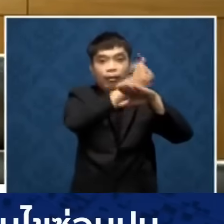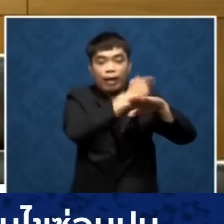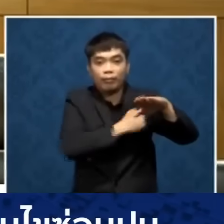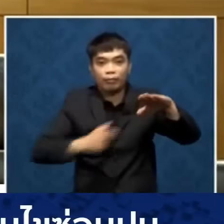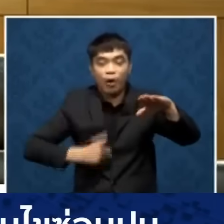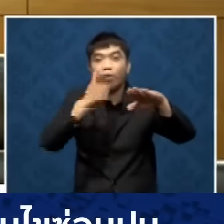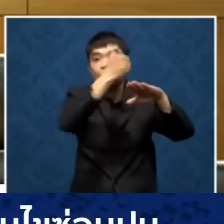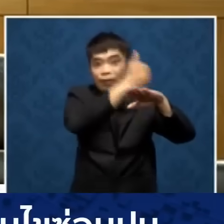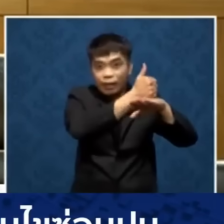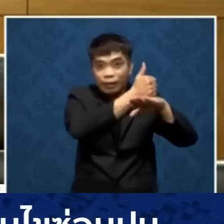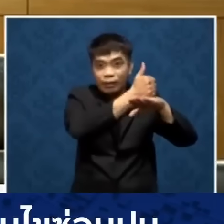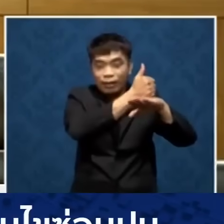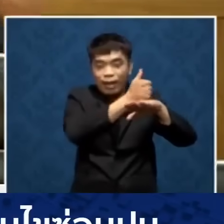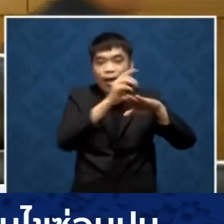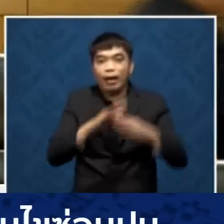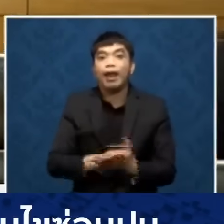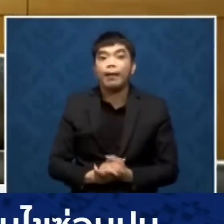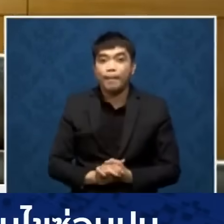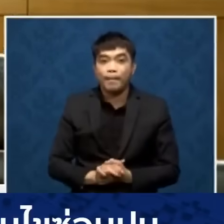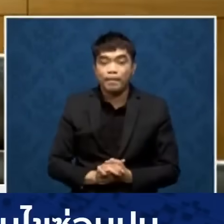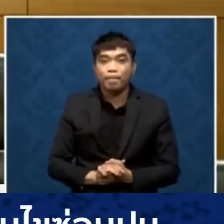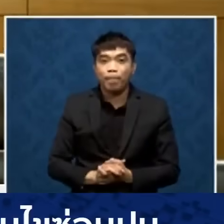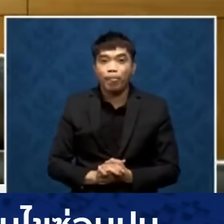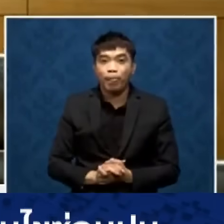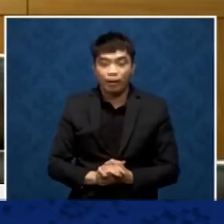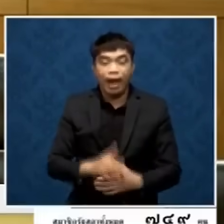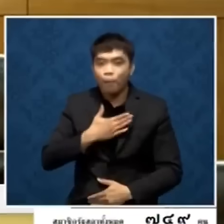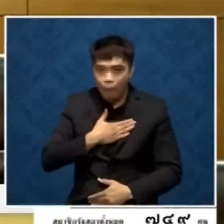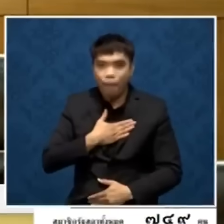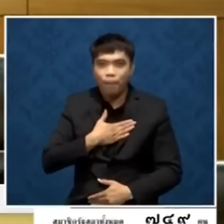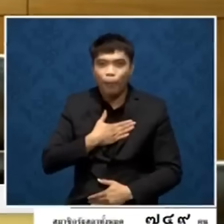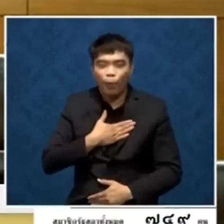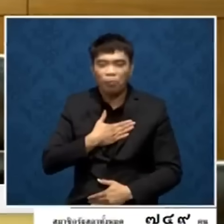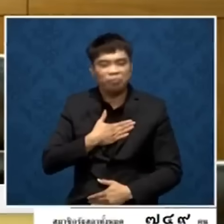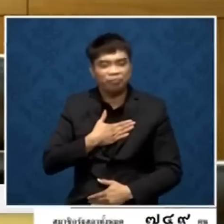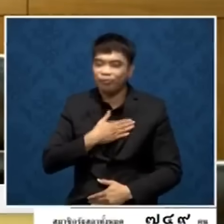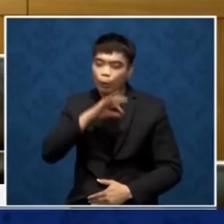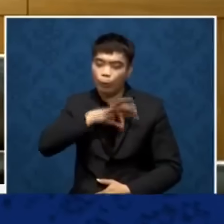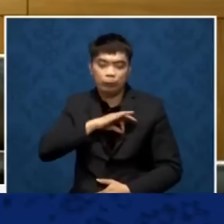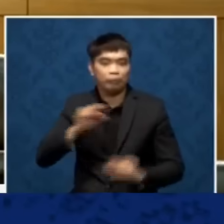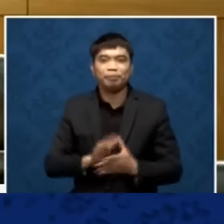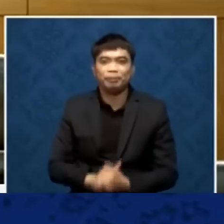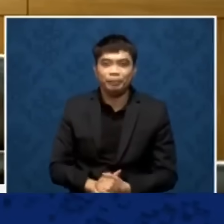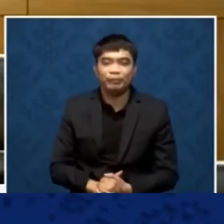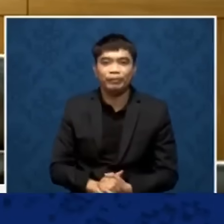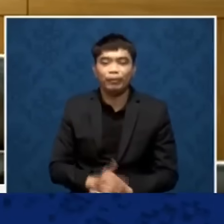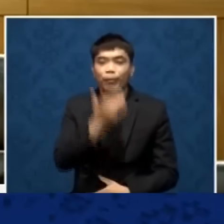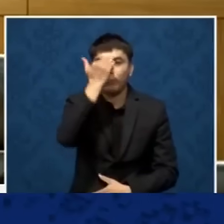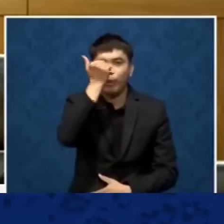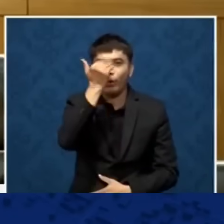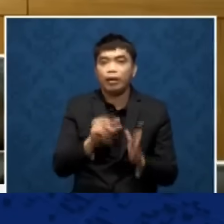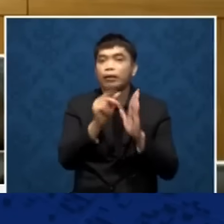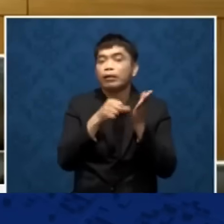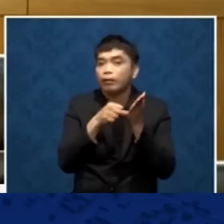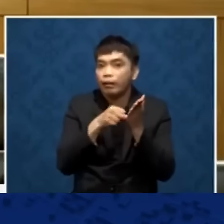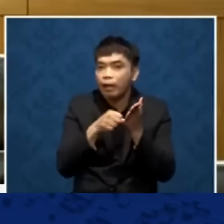ารณ์ที่ไม่เป็นธรรมบนโซเชียลมีเดียครับ เคารพสักรับไม่ได้ในประเด็นนี้เพราะการแก้